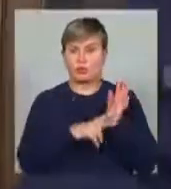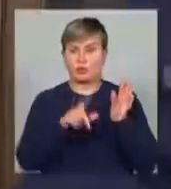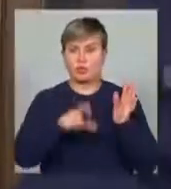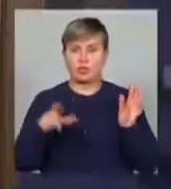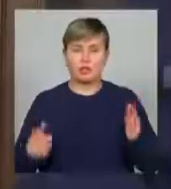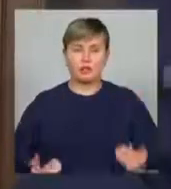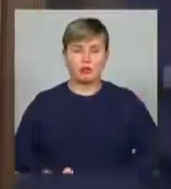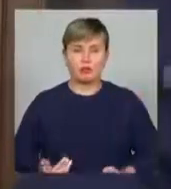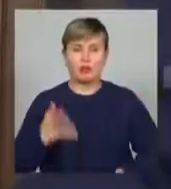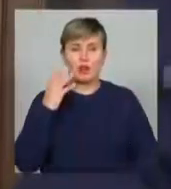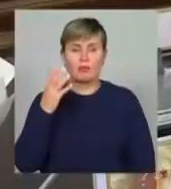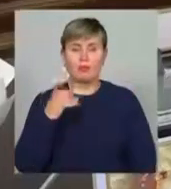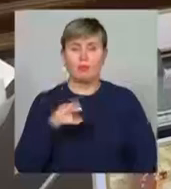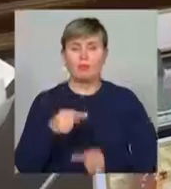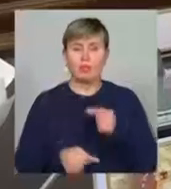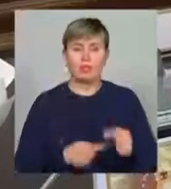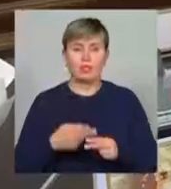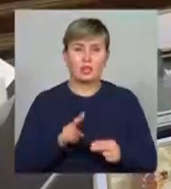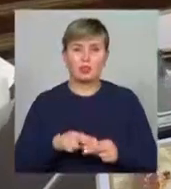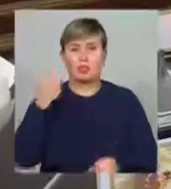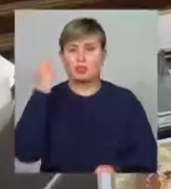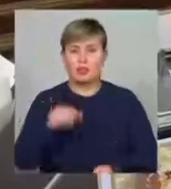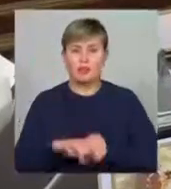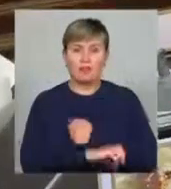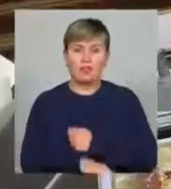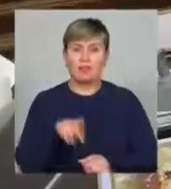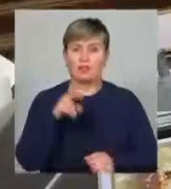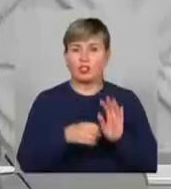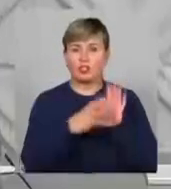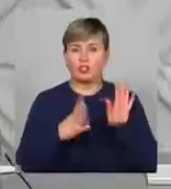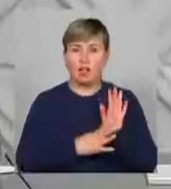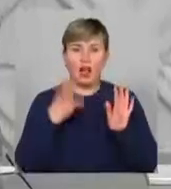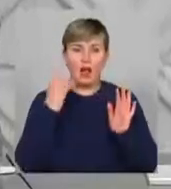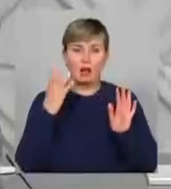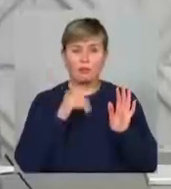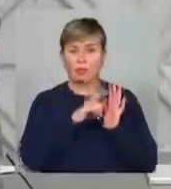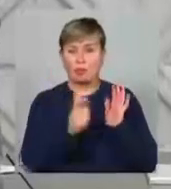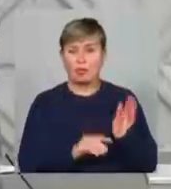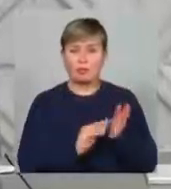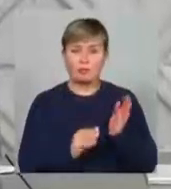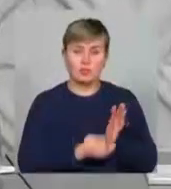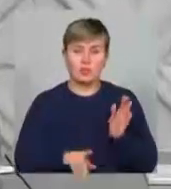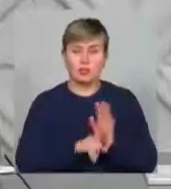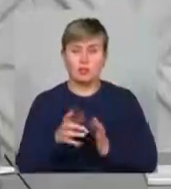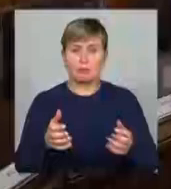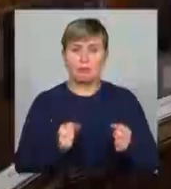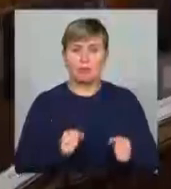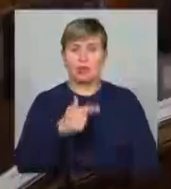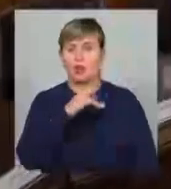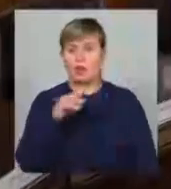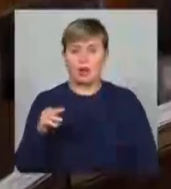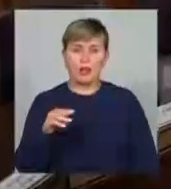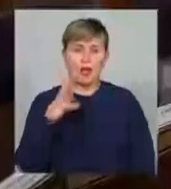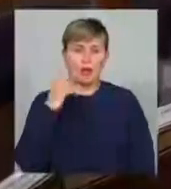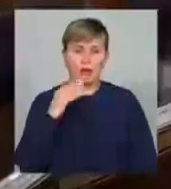которых проживают в Алматы. По традиции, которую инициировали в конце 2019-го, алматинские поэты и писатели стали обладателями грантов акима